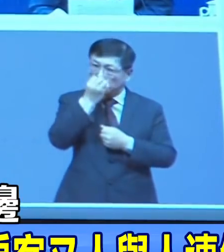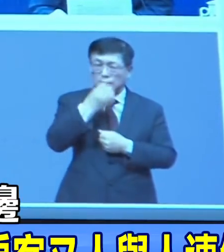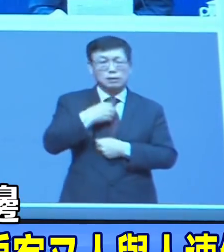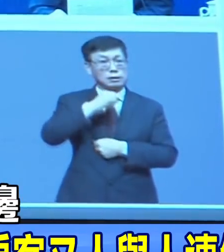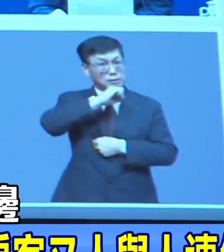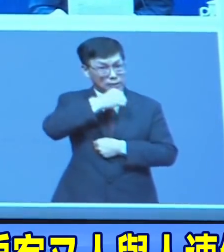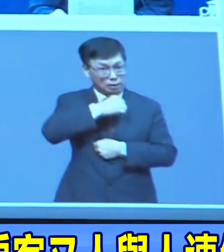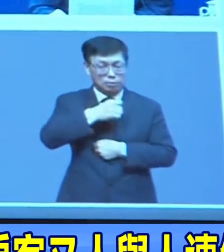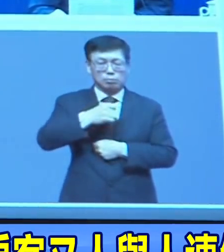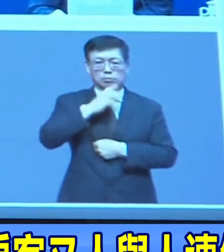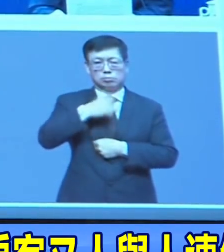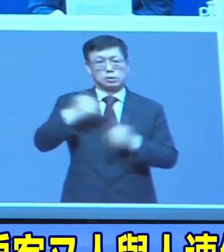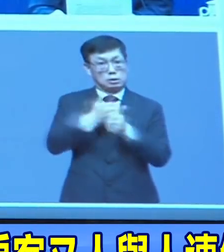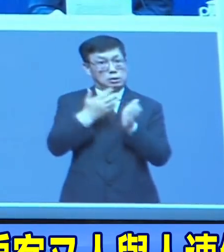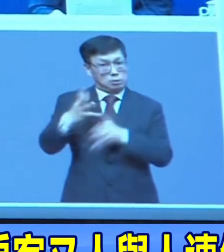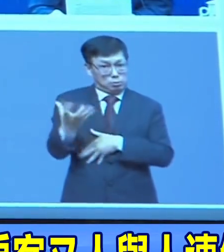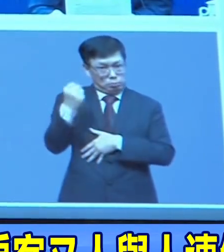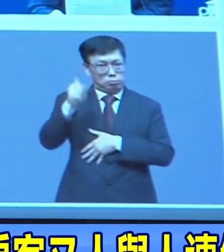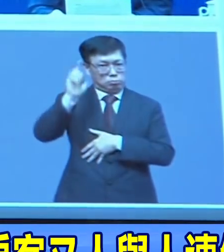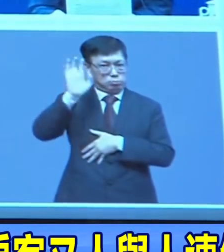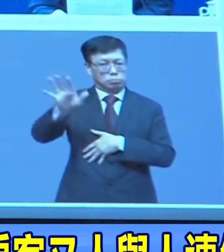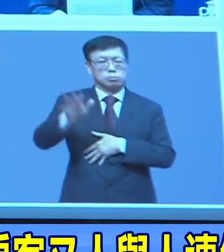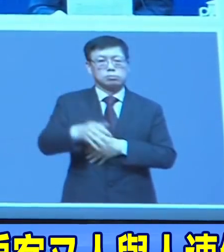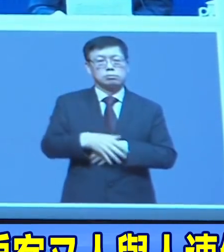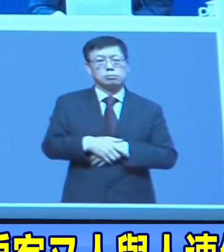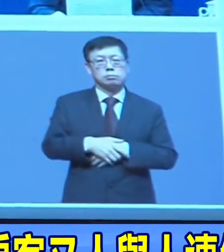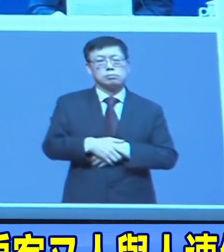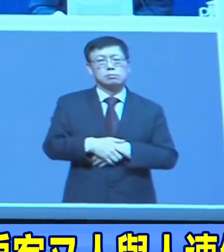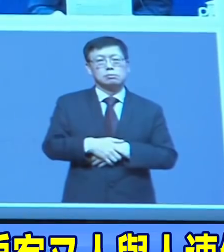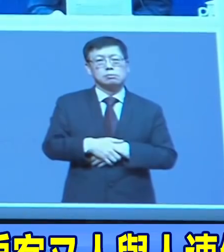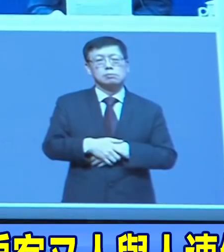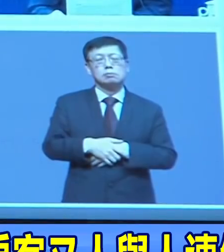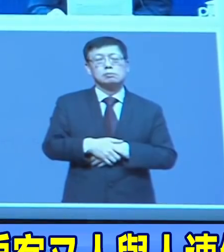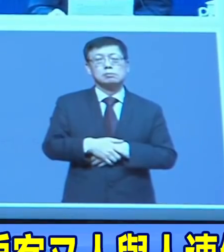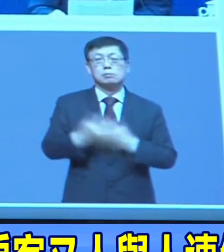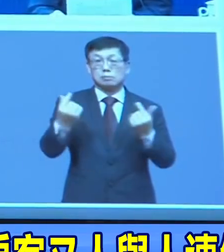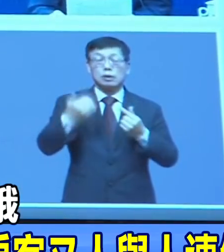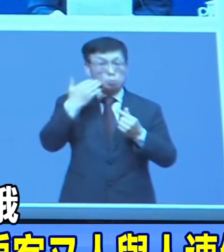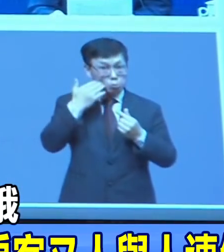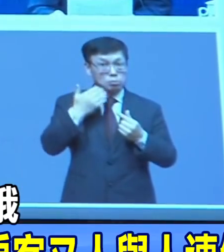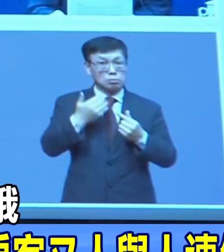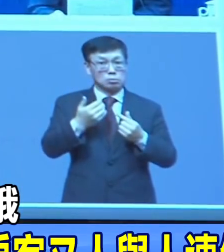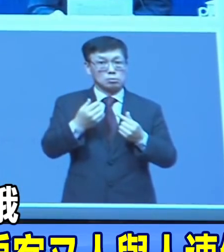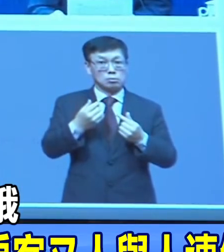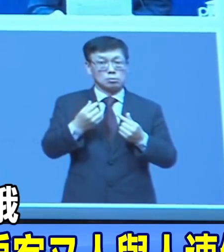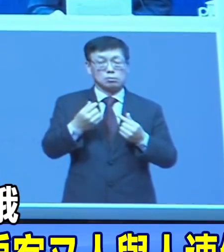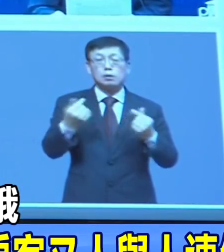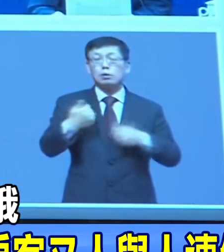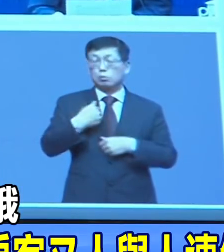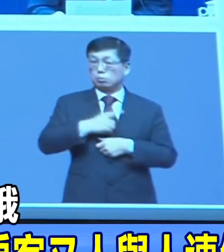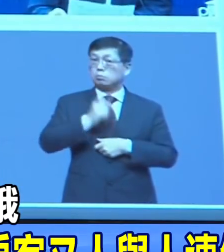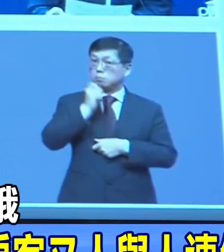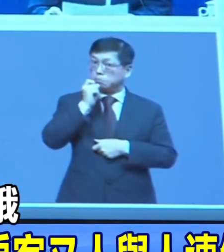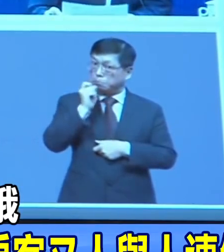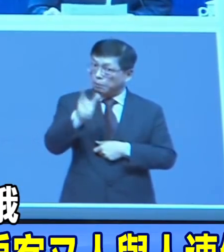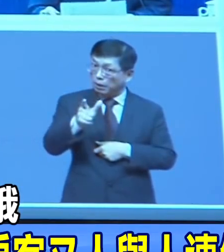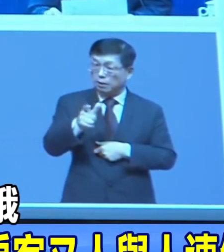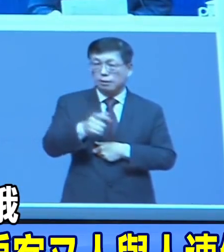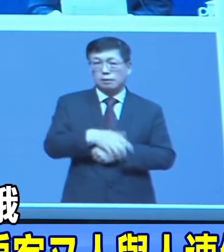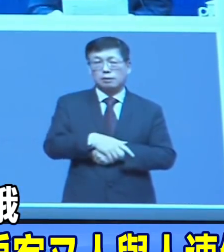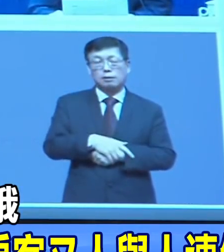台湾这边的一个代理权哦，所以有关如果是我们如果要买这